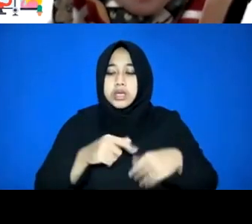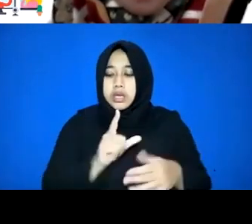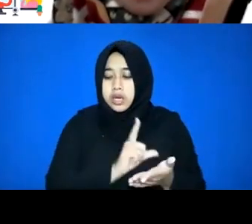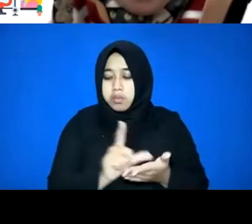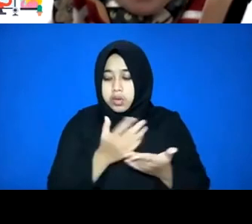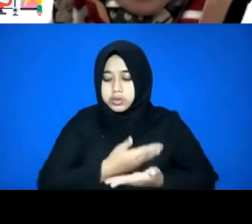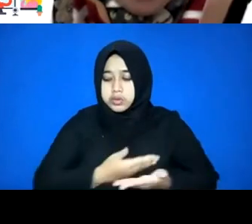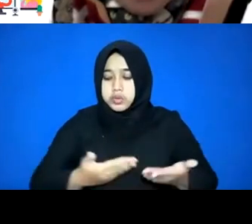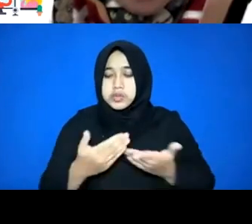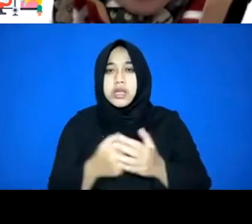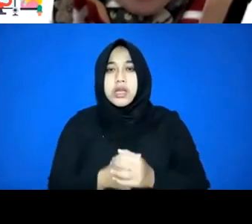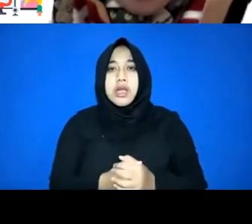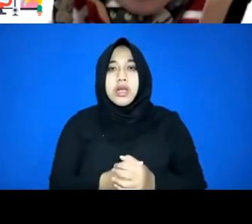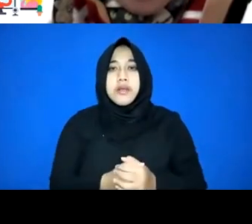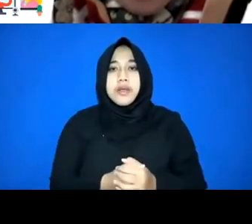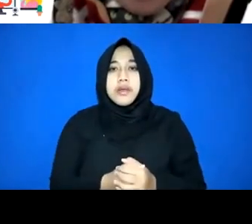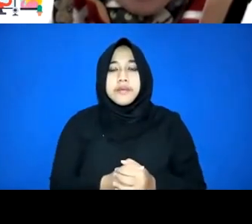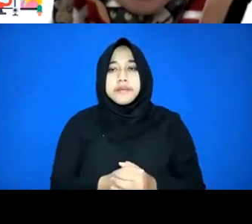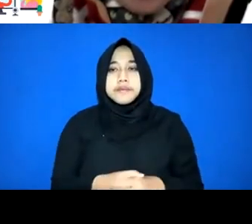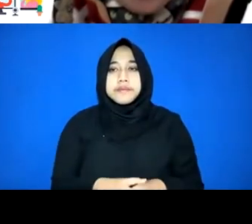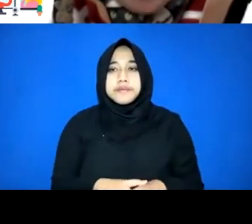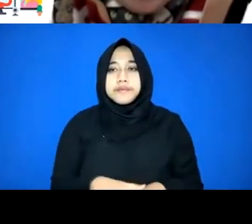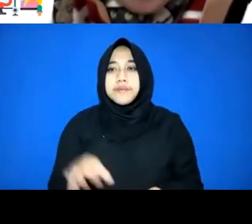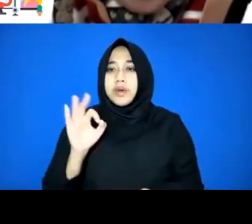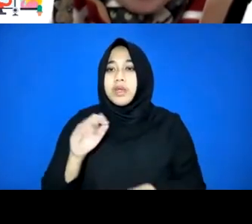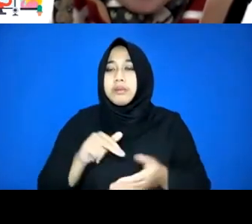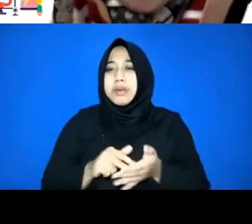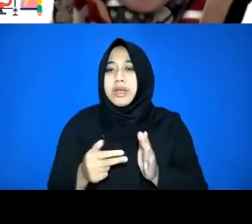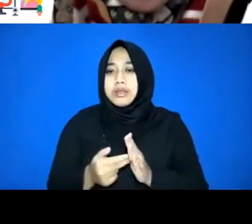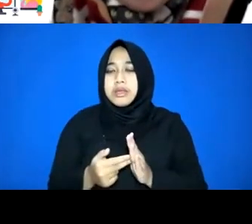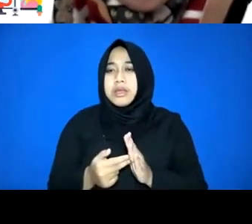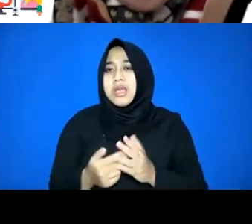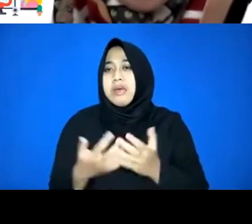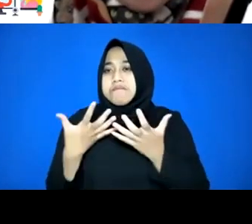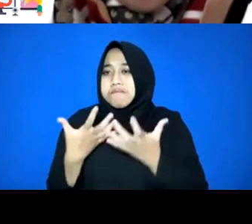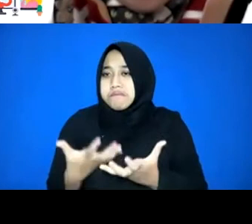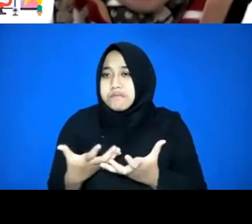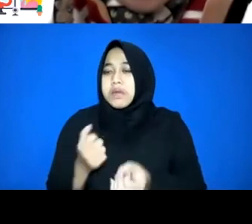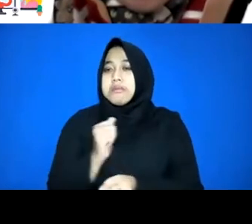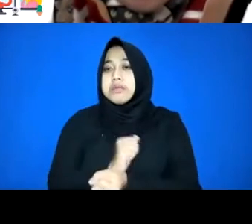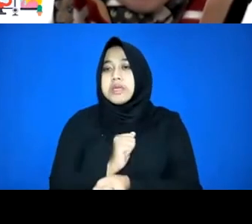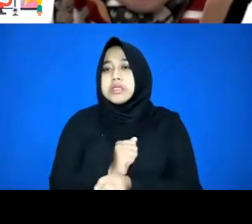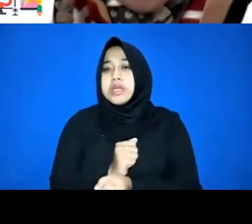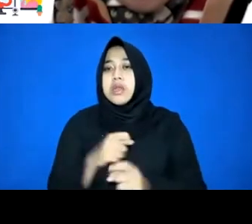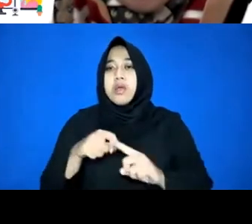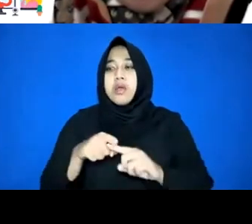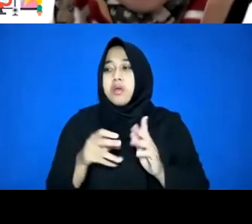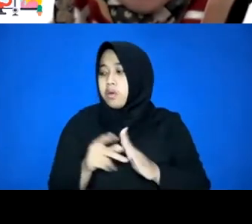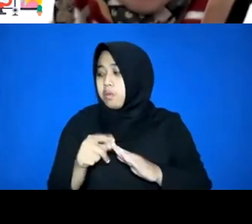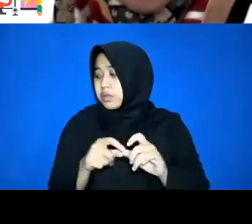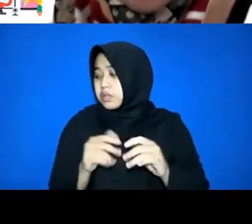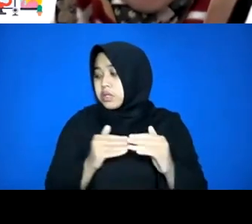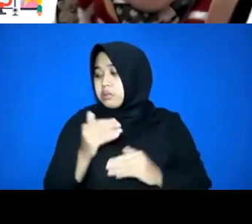ataupun report-report kegiatan. Oke, berarti meskipun beban pekerjaan yang juga kompleks, tapi sebaiknya